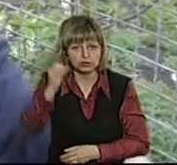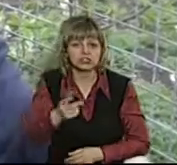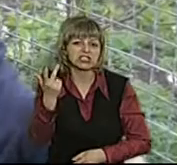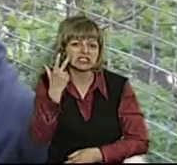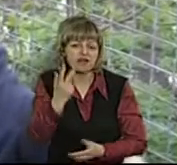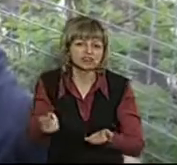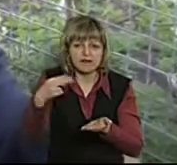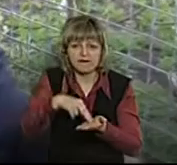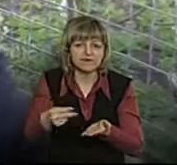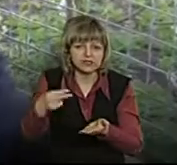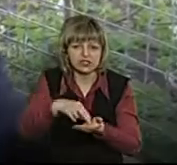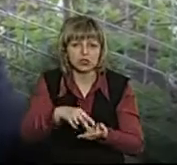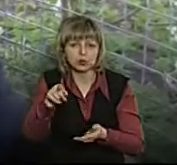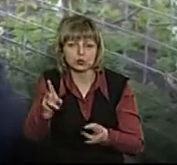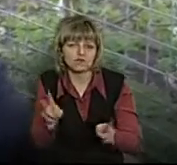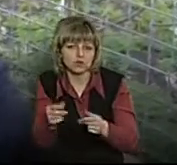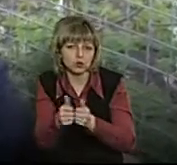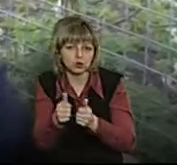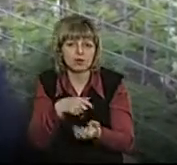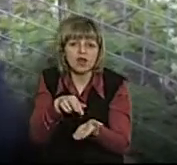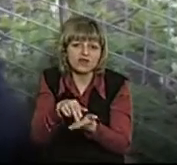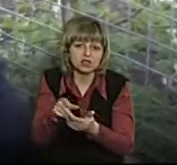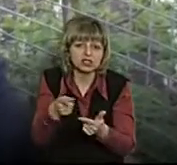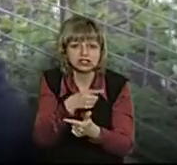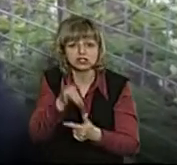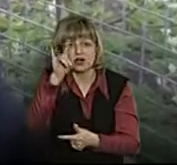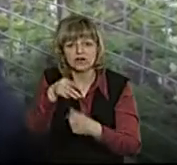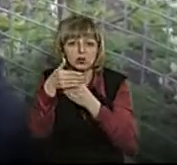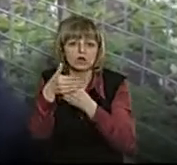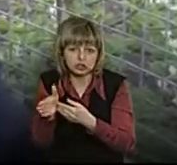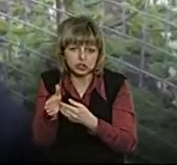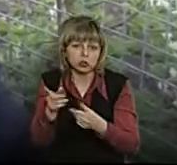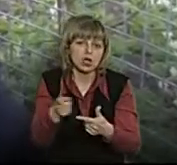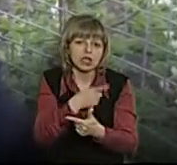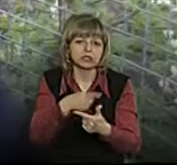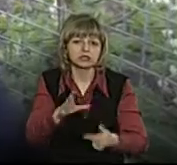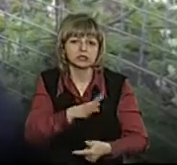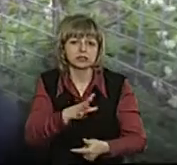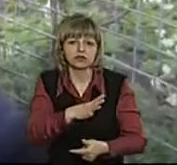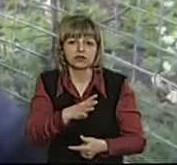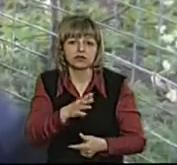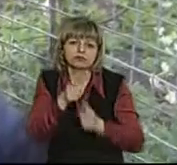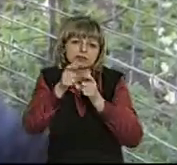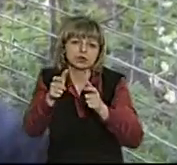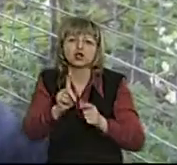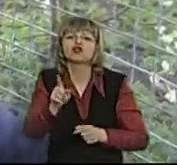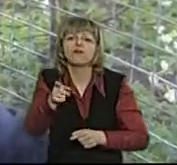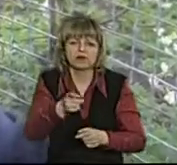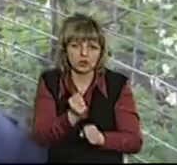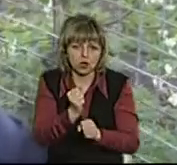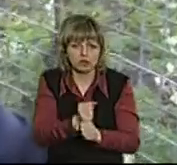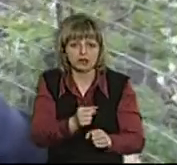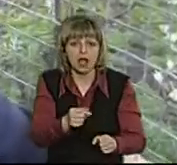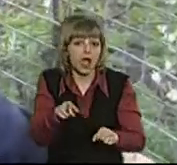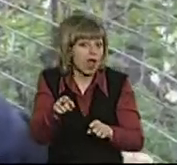Завжди встаю в клубі, як тут. Виходжу, чи вікно собі вчиню. Ще часом обізвуюся, там, що ви робите, що